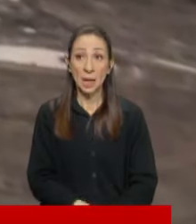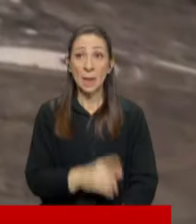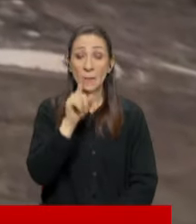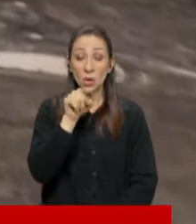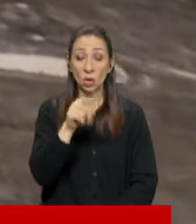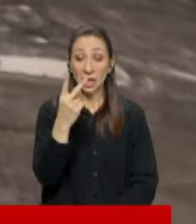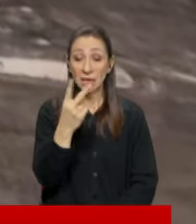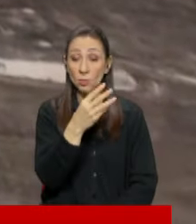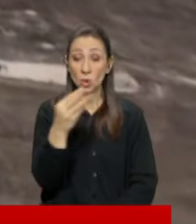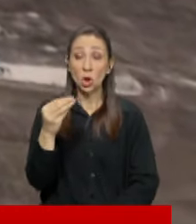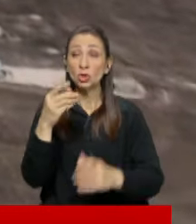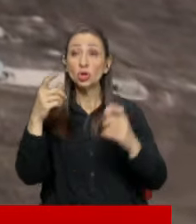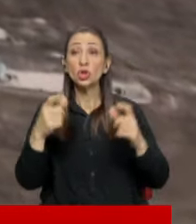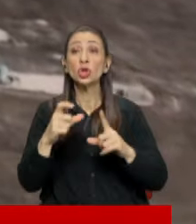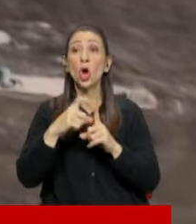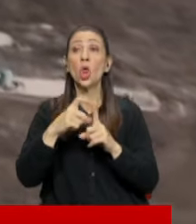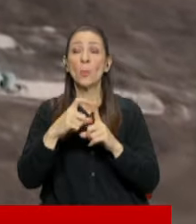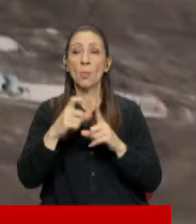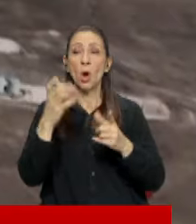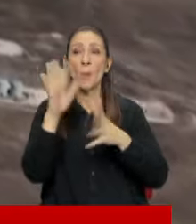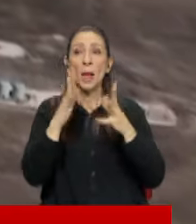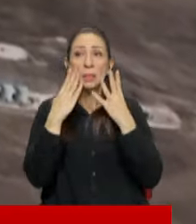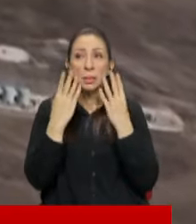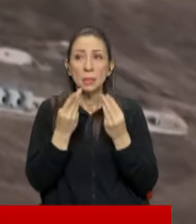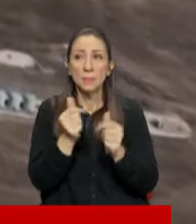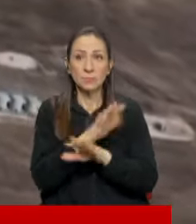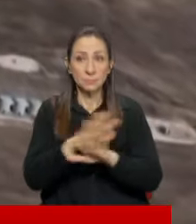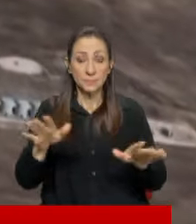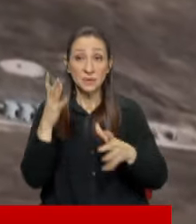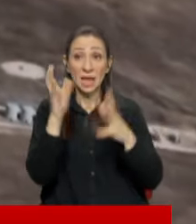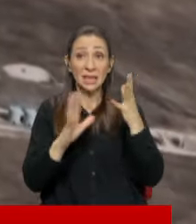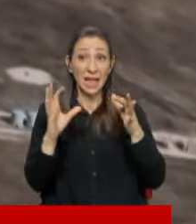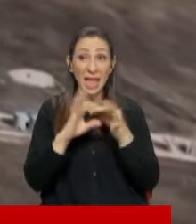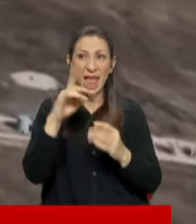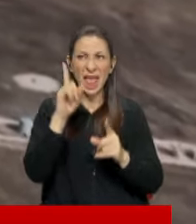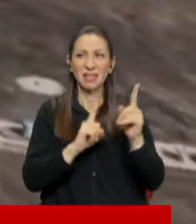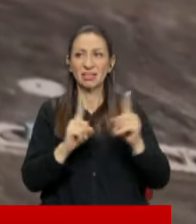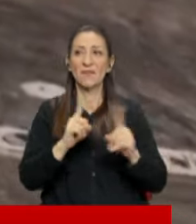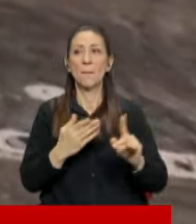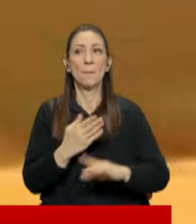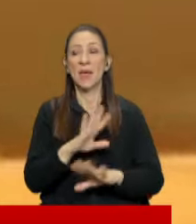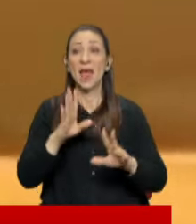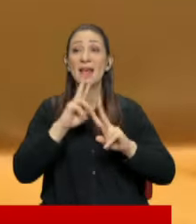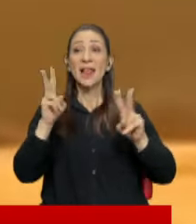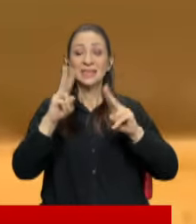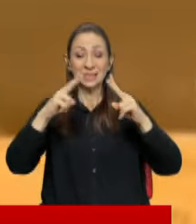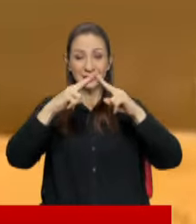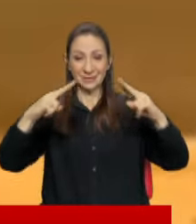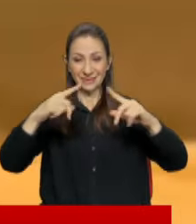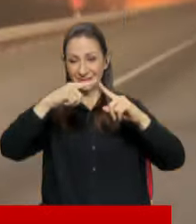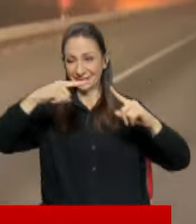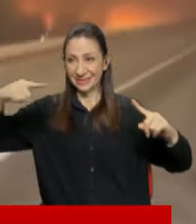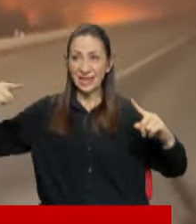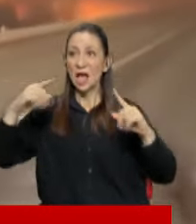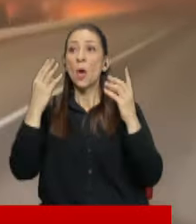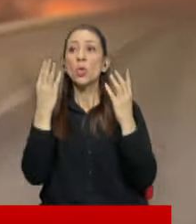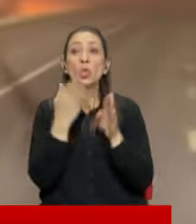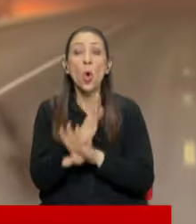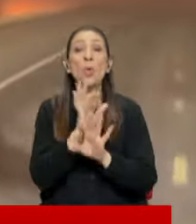1.2 milyon dönüm ormanlık alanın küle döndüğü açıklandı yangında ve yangınla ilgili ilk davada açıldı. Elektrik hatlarını olması gerektiği